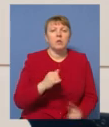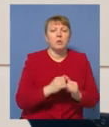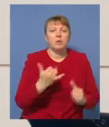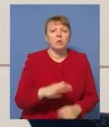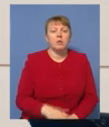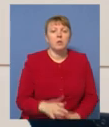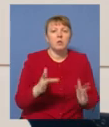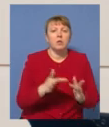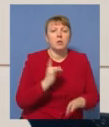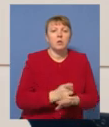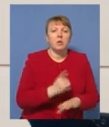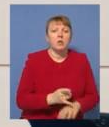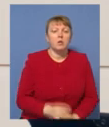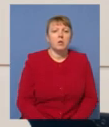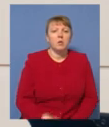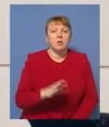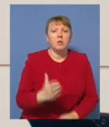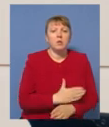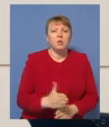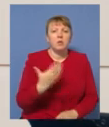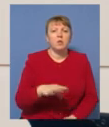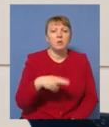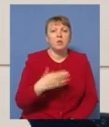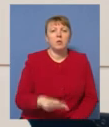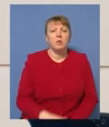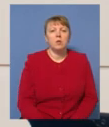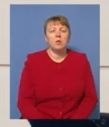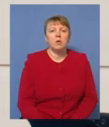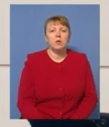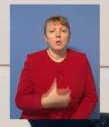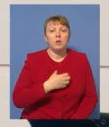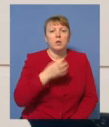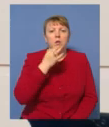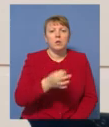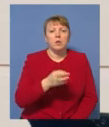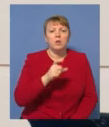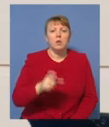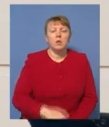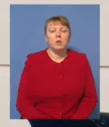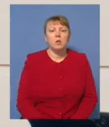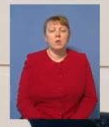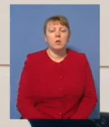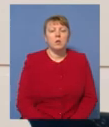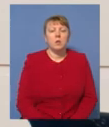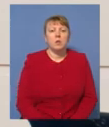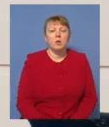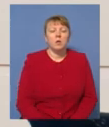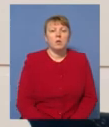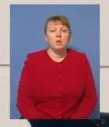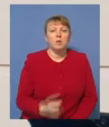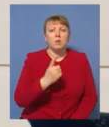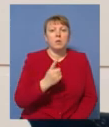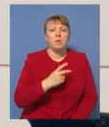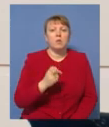распространенных интернет-мошенничеств. Мы их разделили по видам и хотели бы довести до населения. Первое –